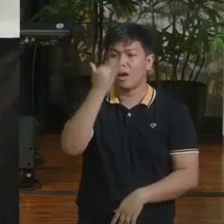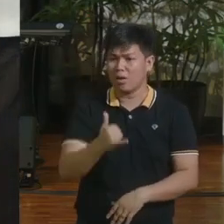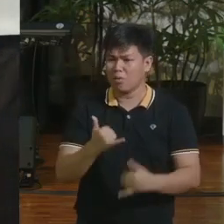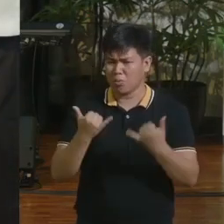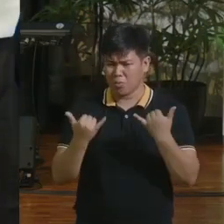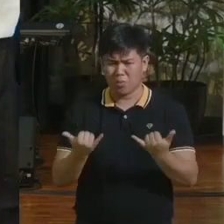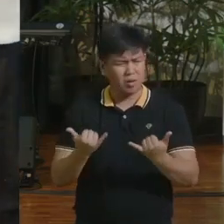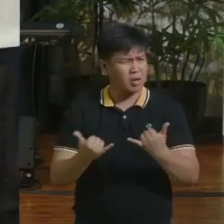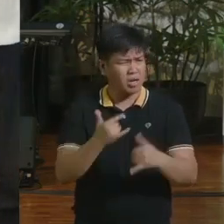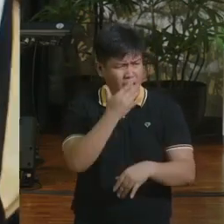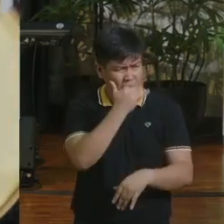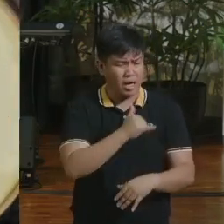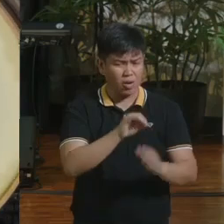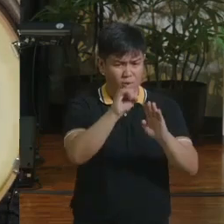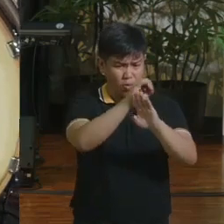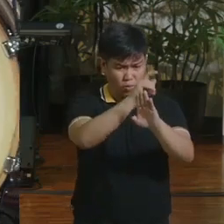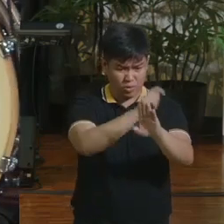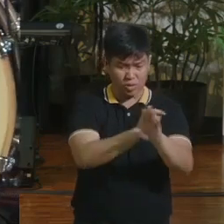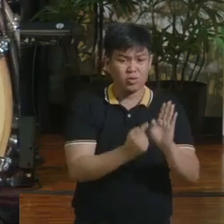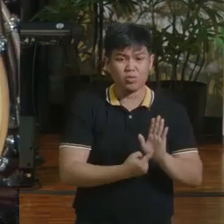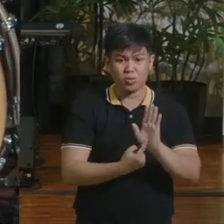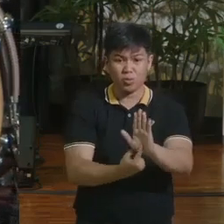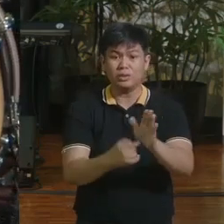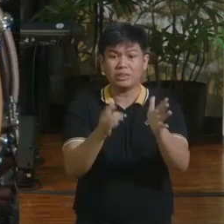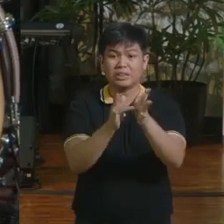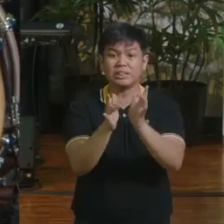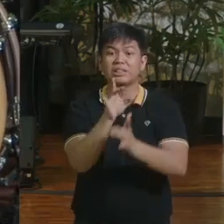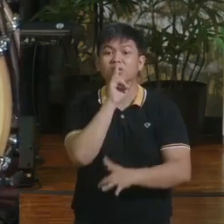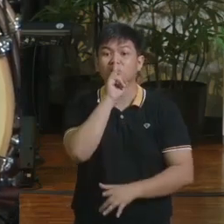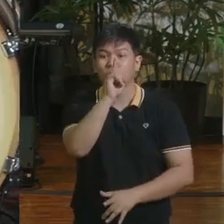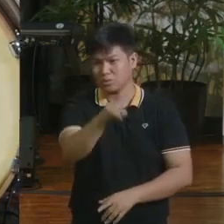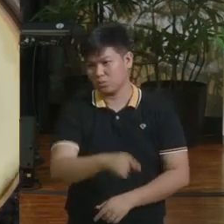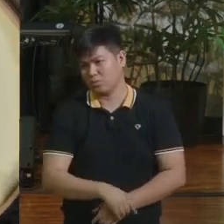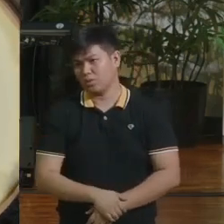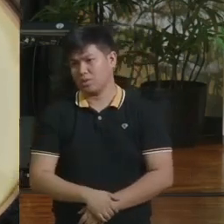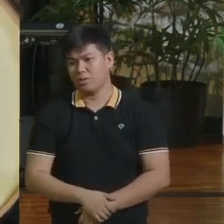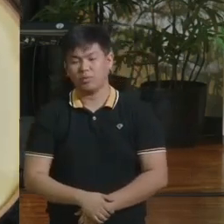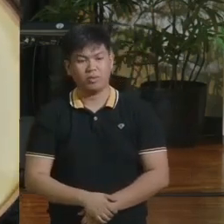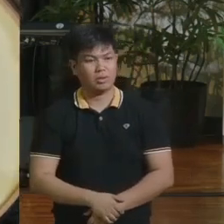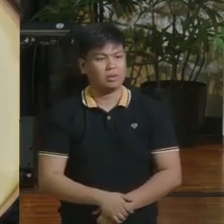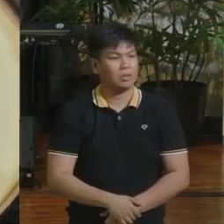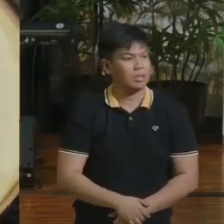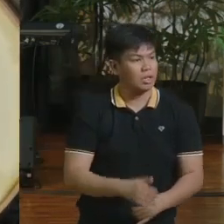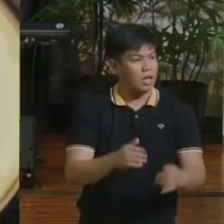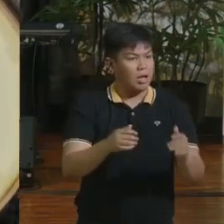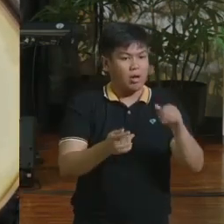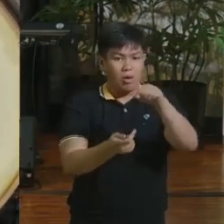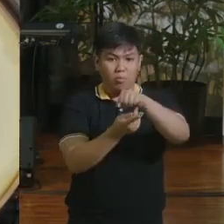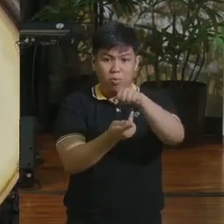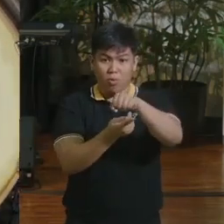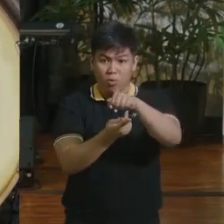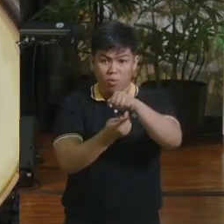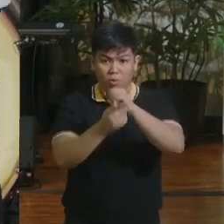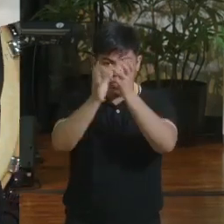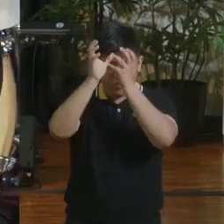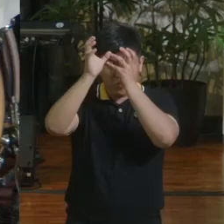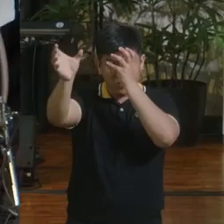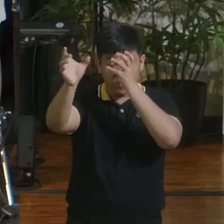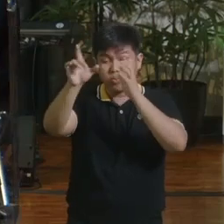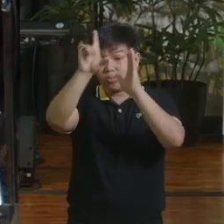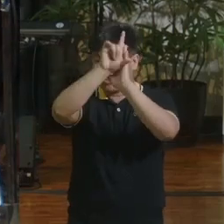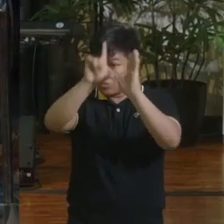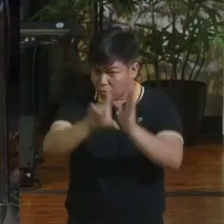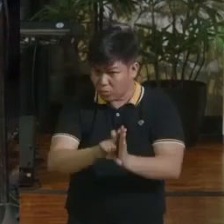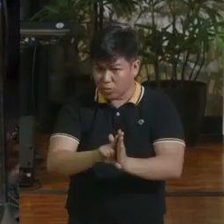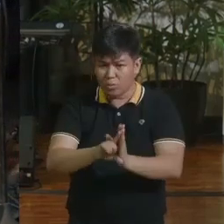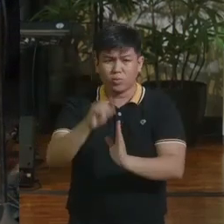kaagad mula sa Old Testament Scriptures? Dahil siya ay Pharisee. Expert siya sa Old Testament